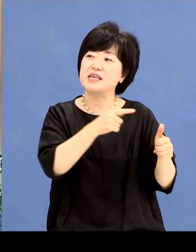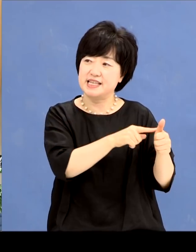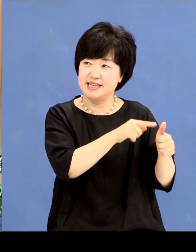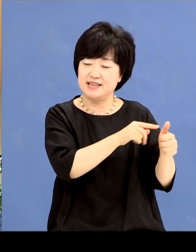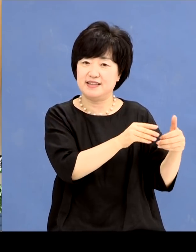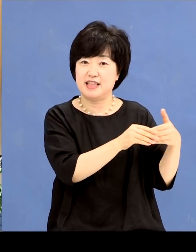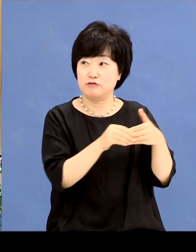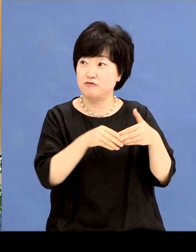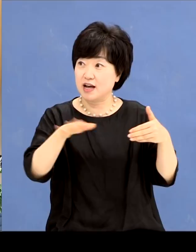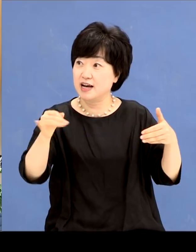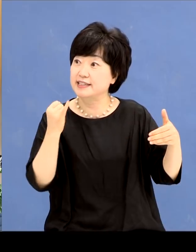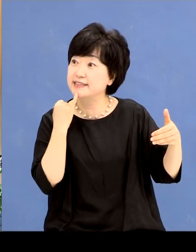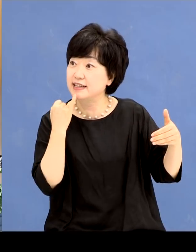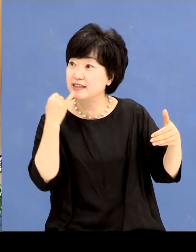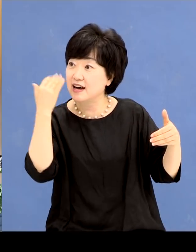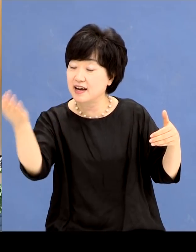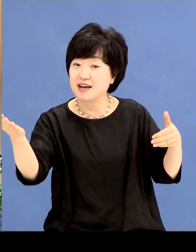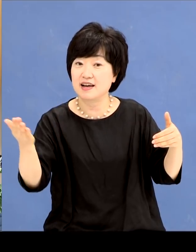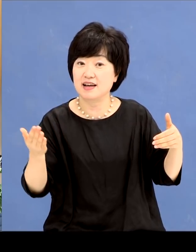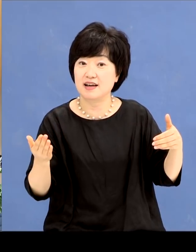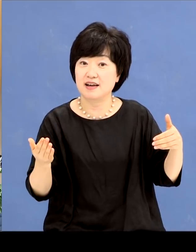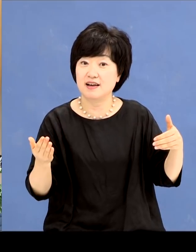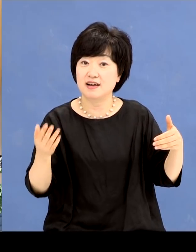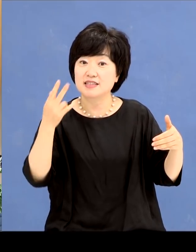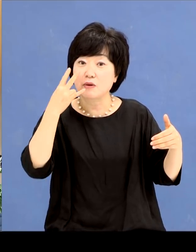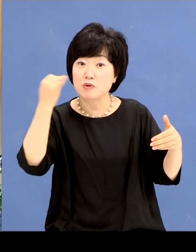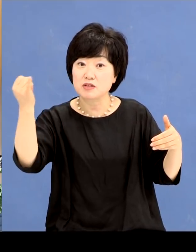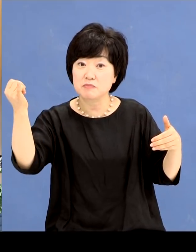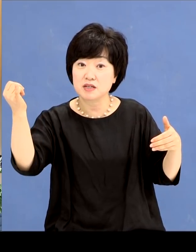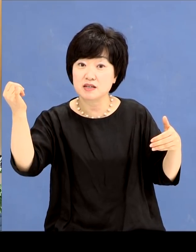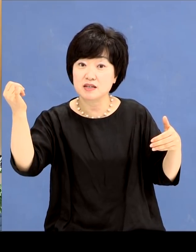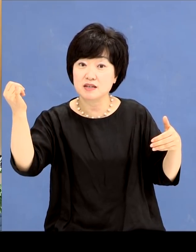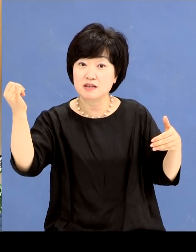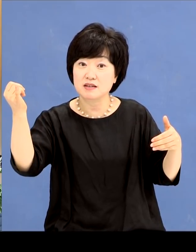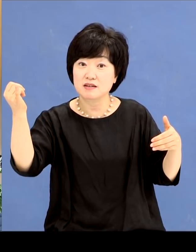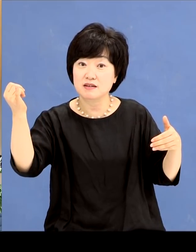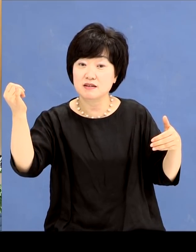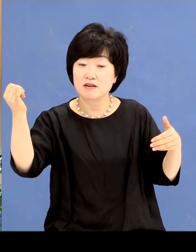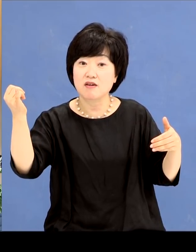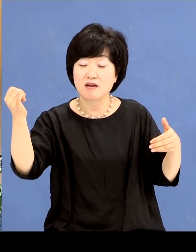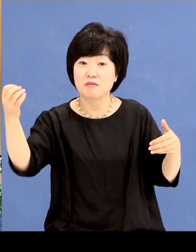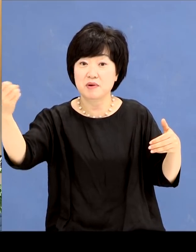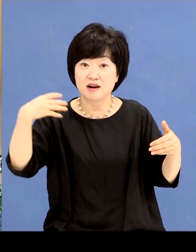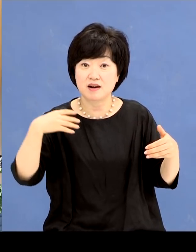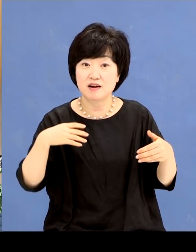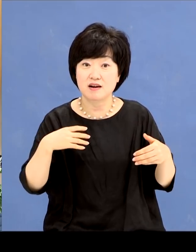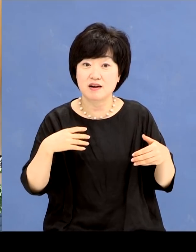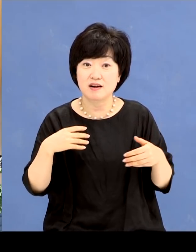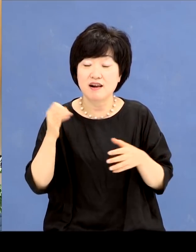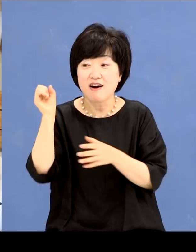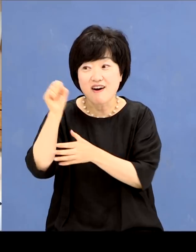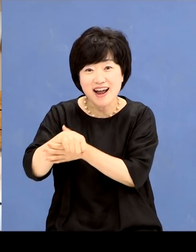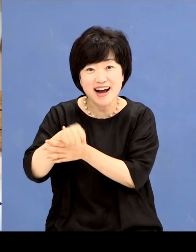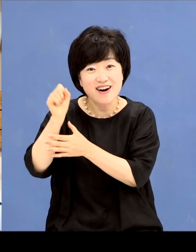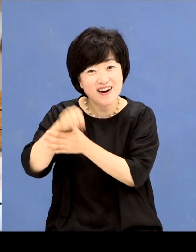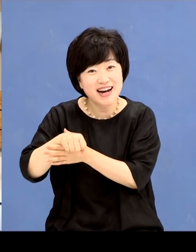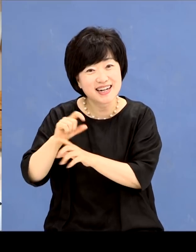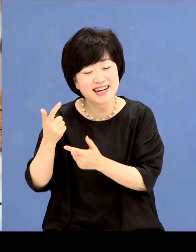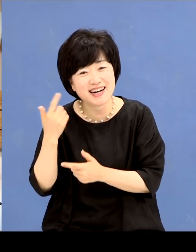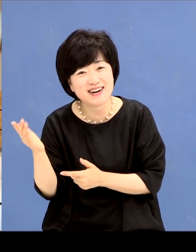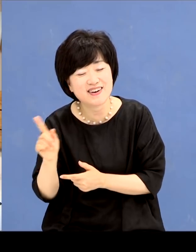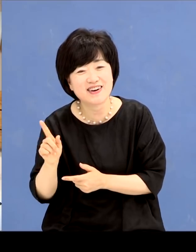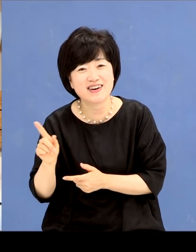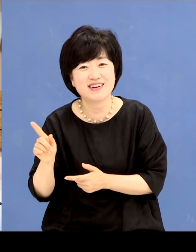성민이를 데려가려고 하는데 괜찮아? 했더니 장모님이 그렇게 얘기를 하세요. 뭐라고요? 허락했을까요? 안